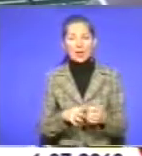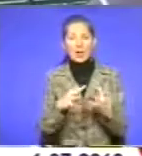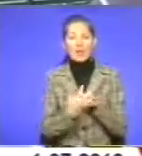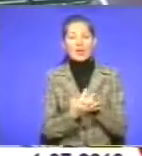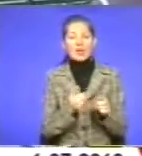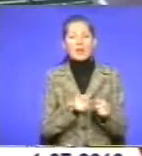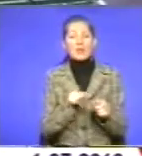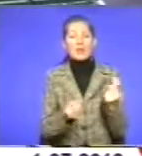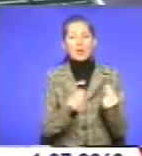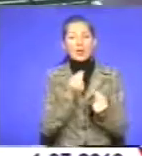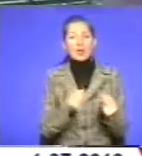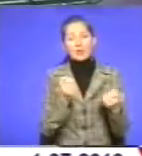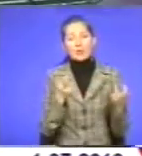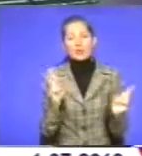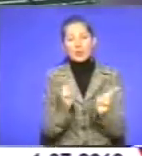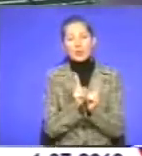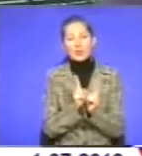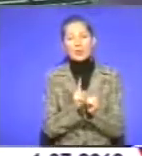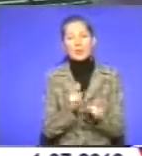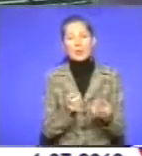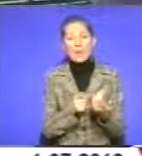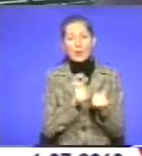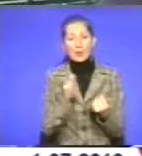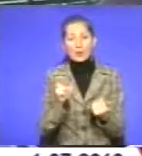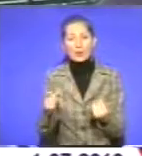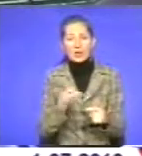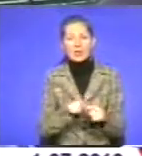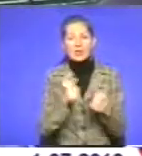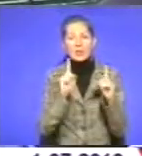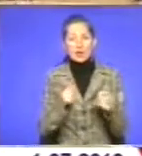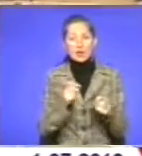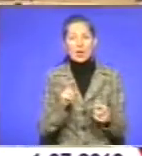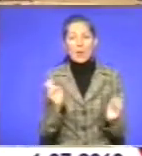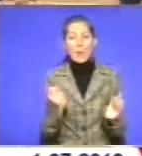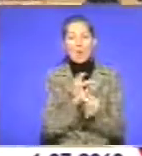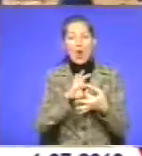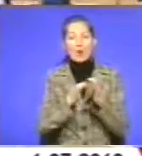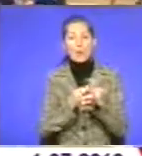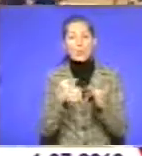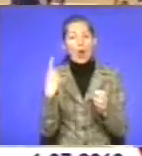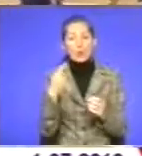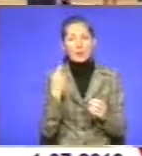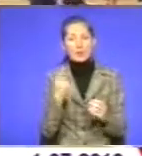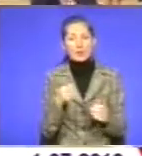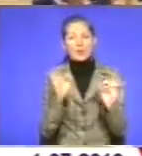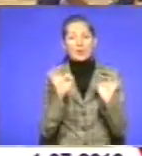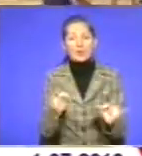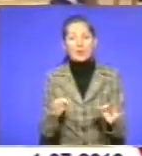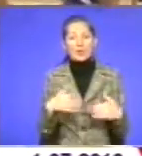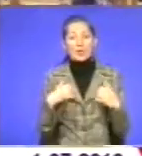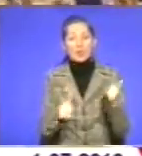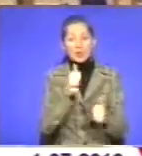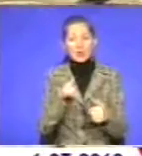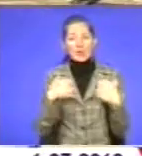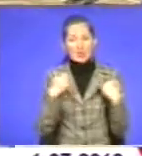ігри проводять, там, поборолися десь там пару чоловік. Це дійсно така, як маленька олімпіада обласна. Справжні спортивні баталії вирували і на